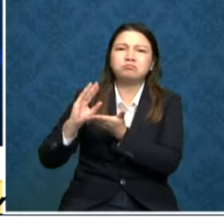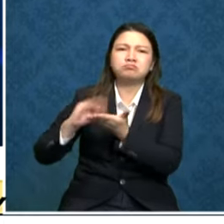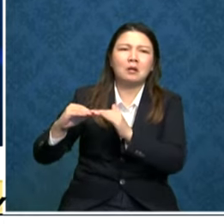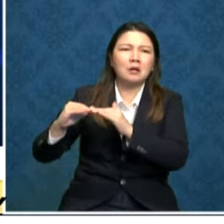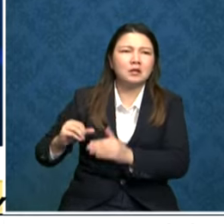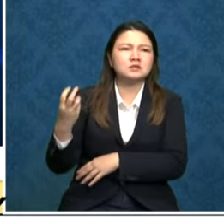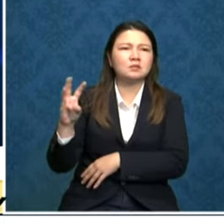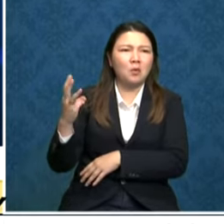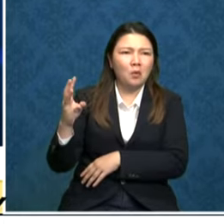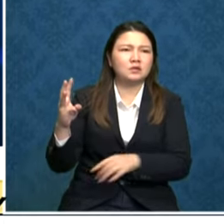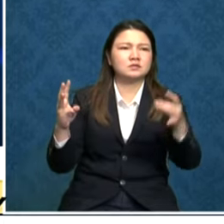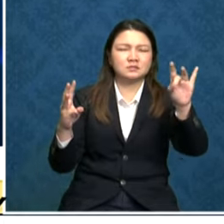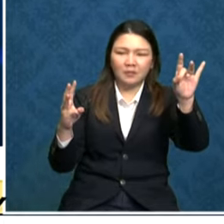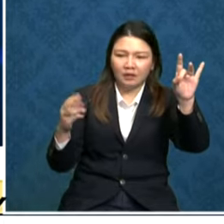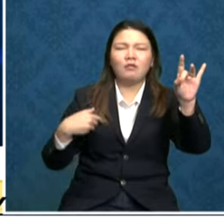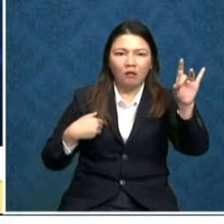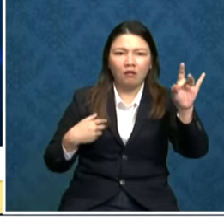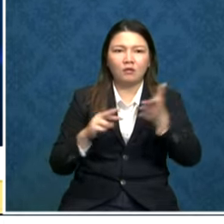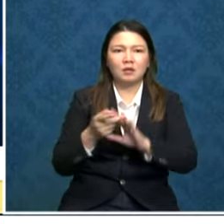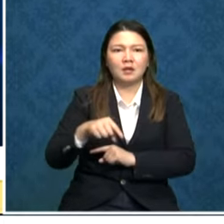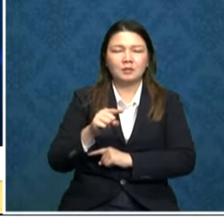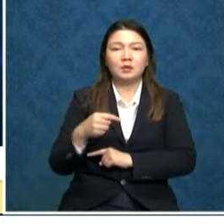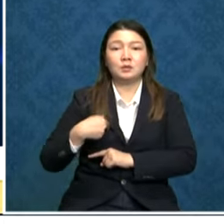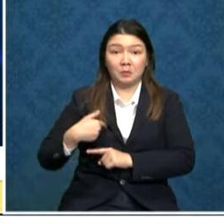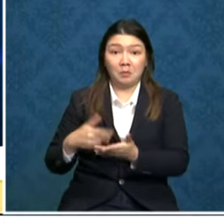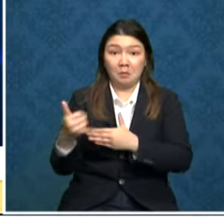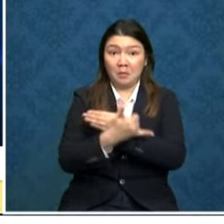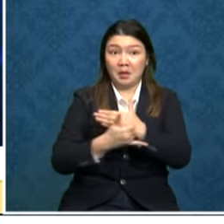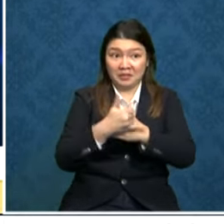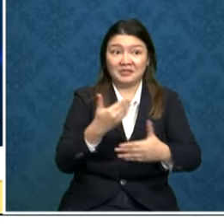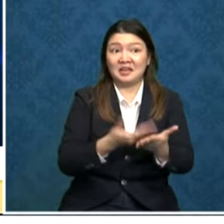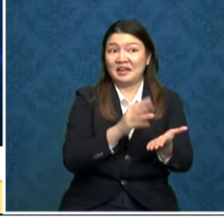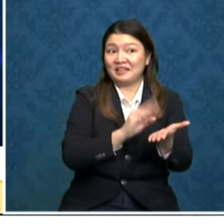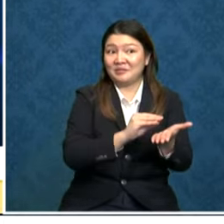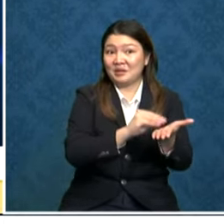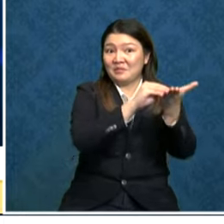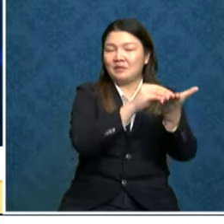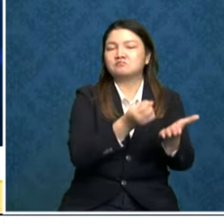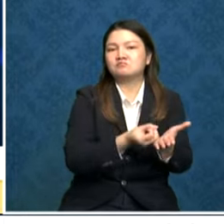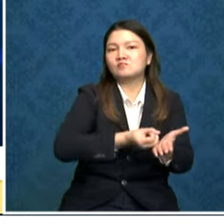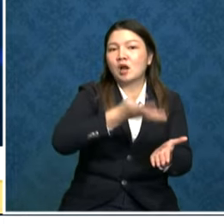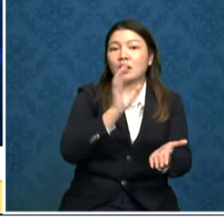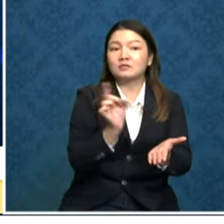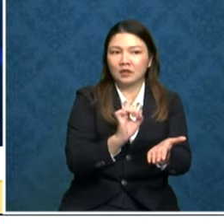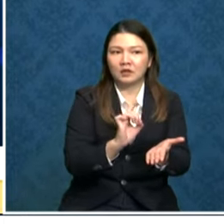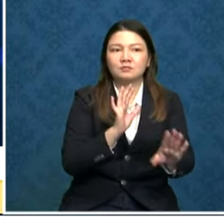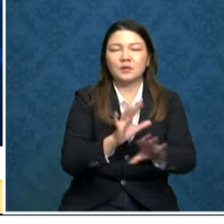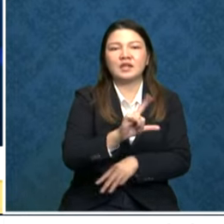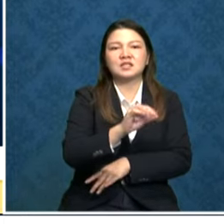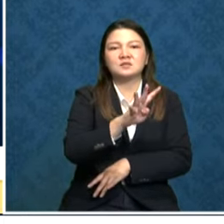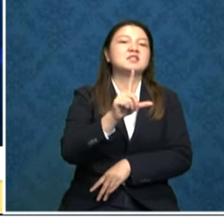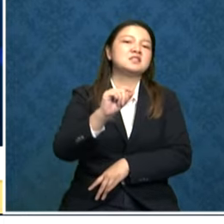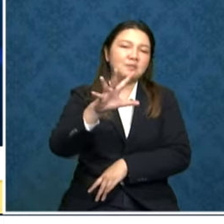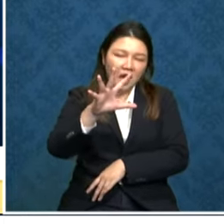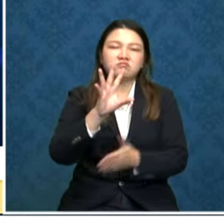16-18 perและเมื่อเราเปรียบเทียบกับประเทศที่เขาจัดเก็บรายได้ได้เยอะครับกลุ่มประเทศที่พัฒนาแล้วต่างต่างจัดเก็บได้ถึง 24